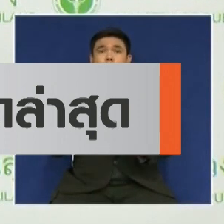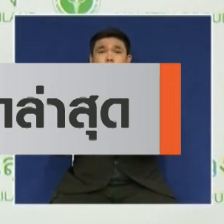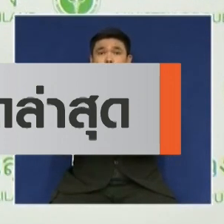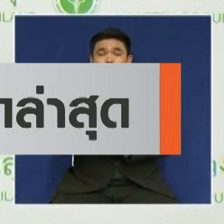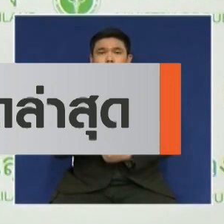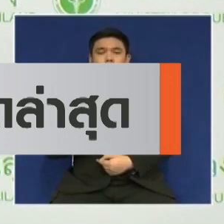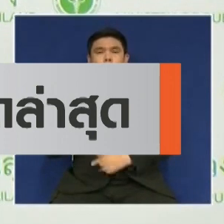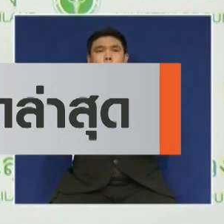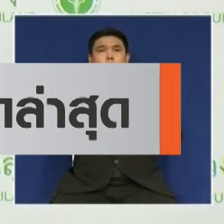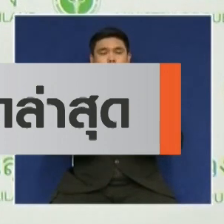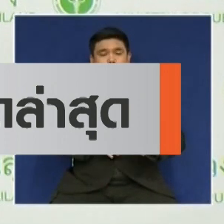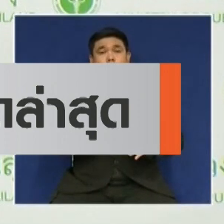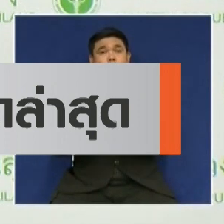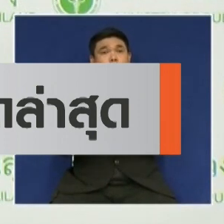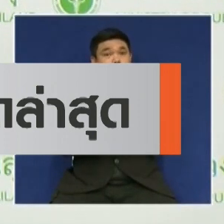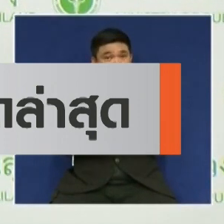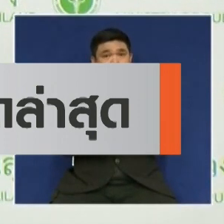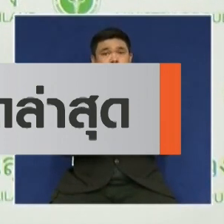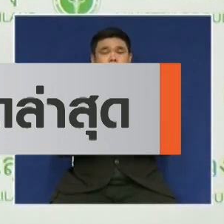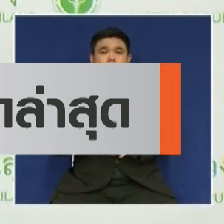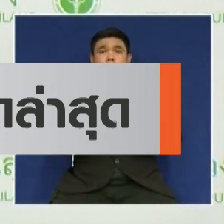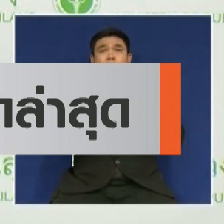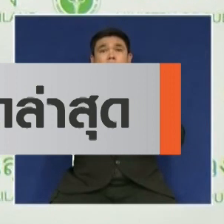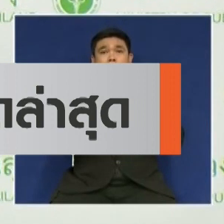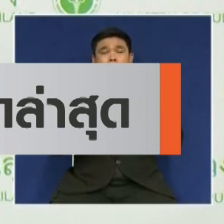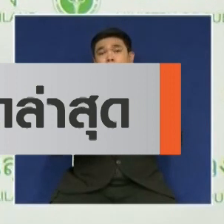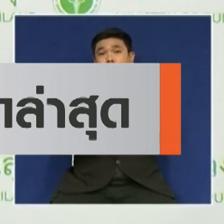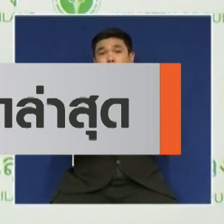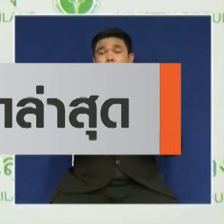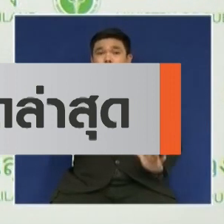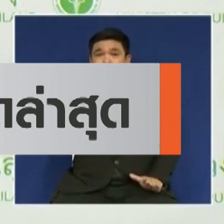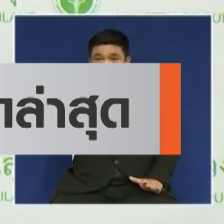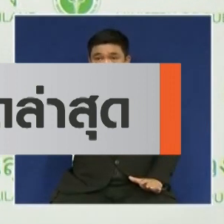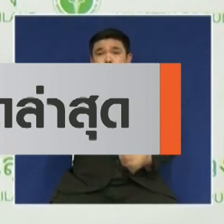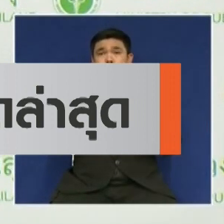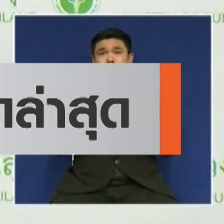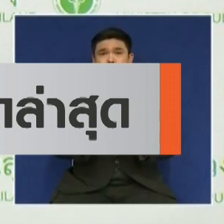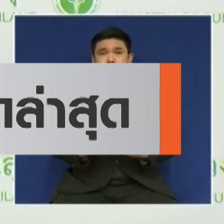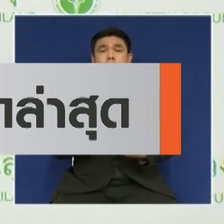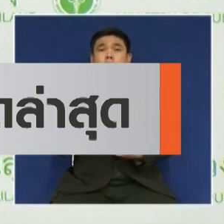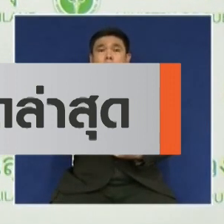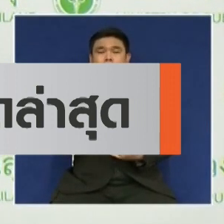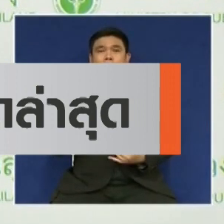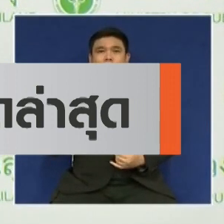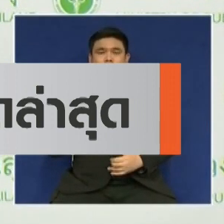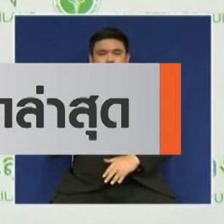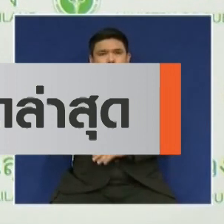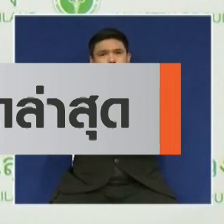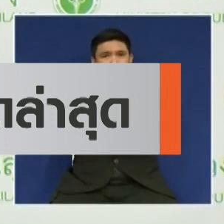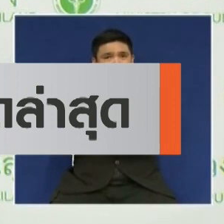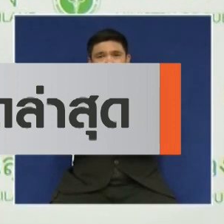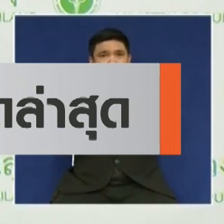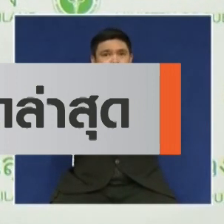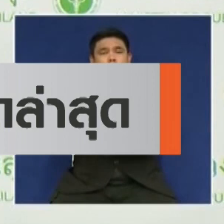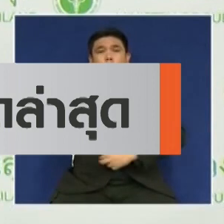การณ์ผู้ติดเชื้อโควิด-19 ตลาดการกุ้งจังหวัดสมุทรสาครและความก้าวหน้าในการดำเนินงานป้องกันควบคุ